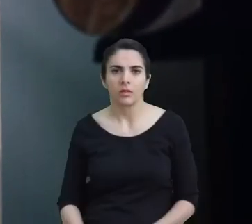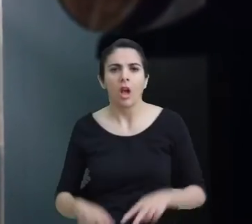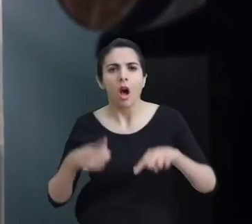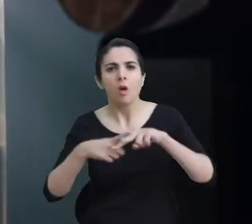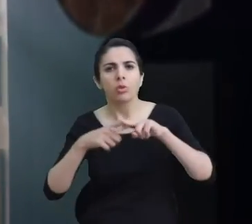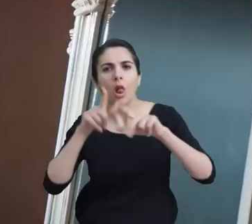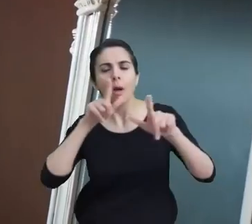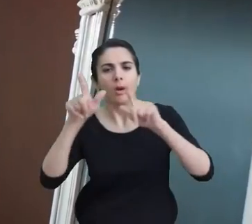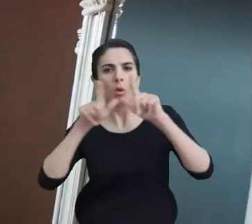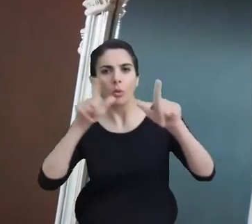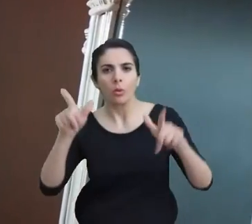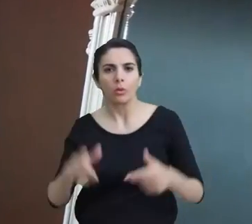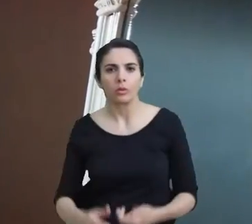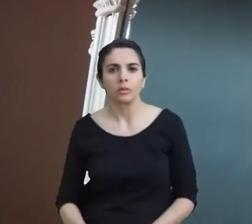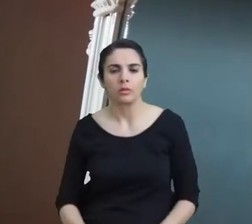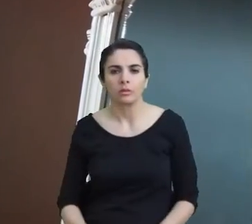Abdullah!